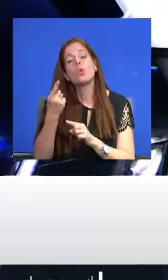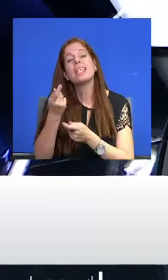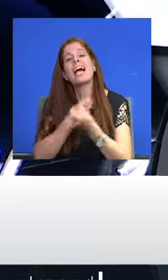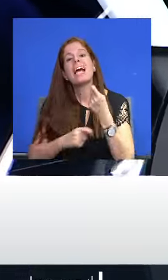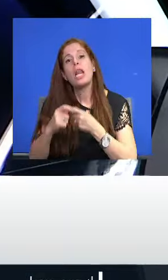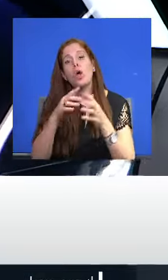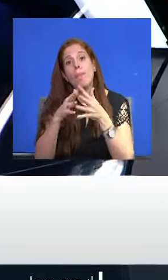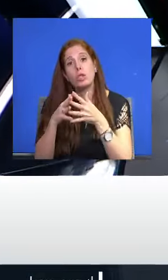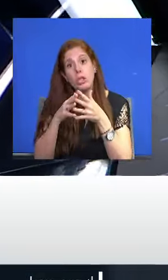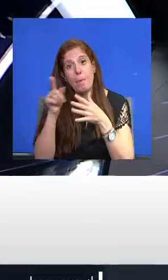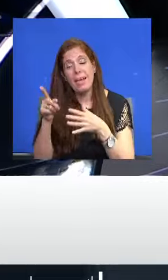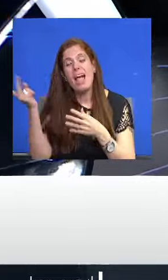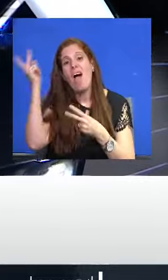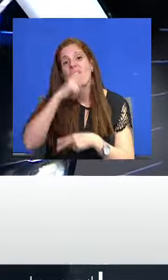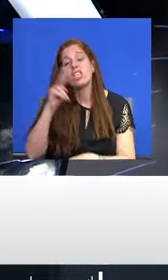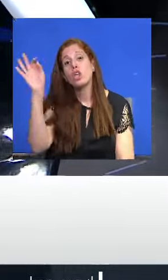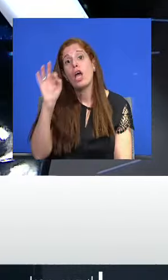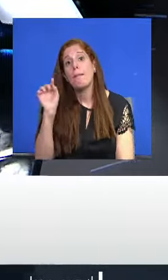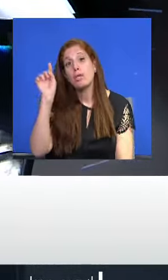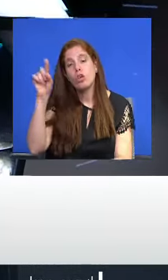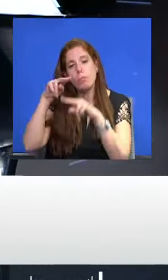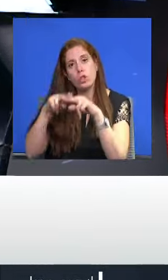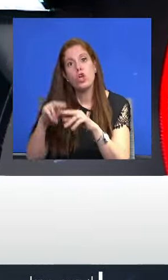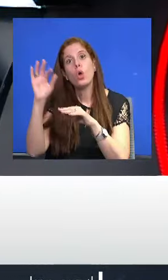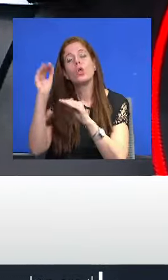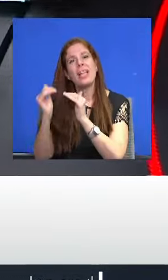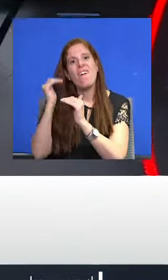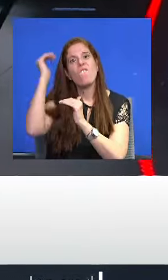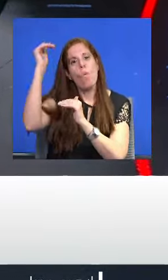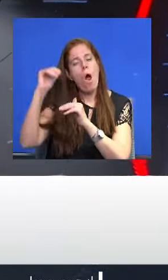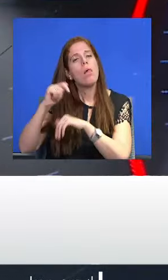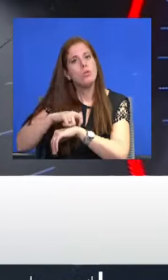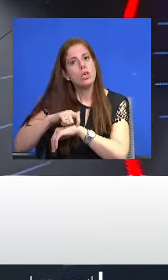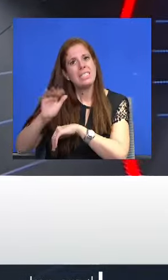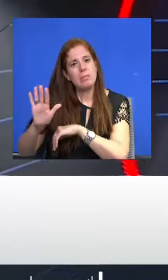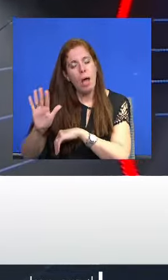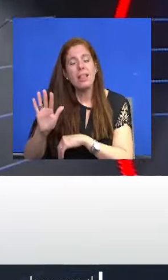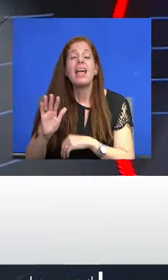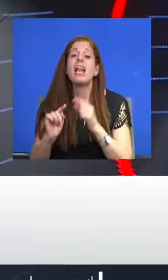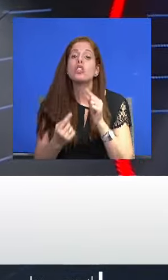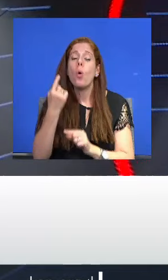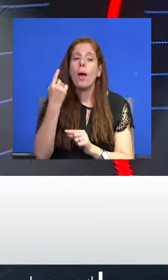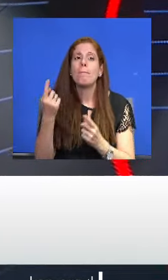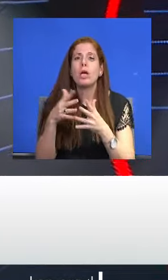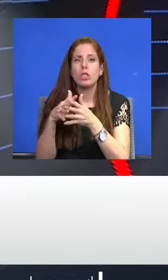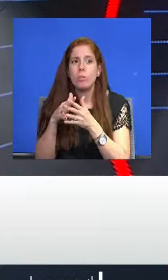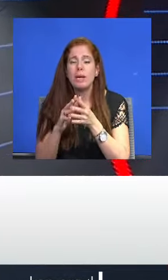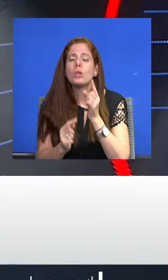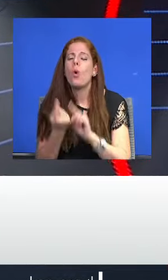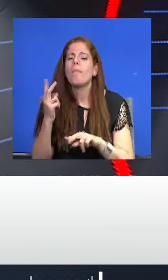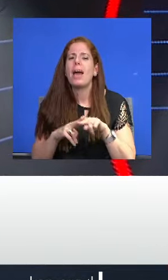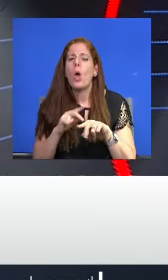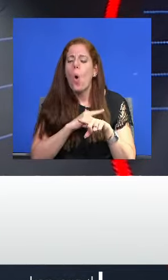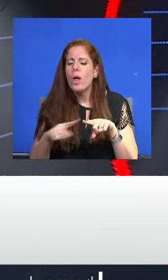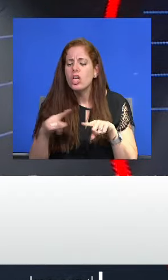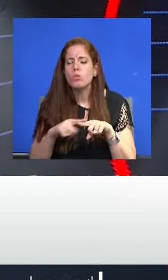בארצות הברית, ההבנה שהריבית שם תישאר גבוהה יותר למשך זמן גבוה יותר, אלא שהאירועים בארצות הברית תופסים אותנו אחרי חודשים שבהם השקל